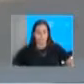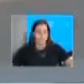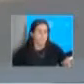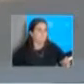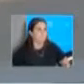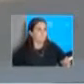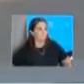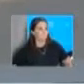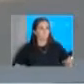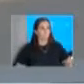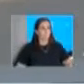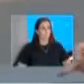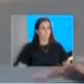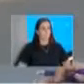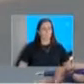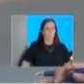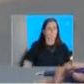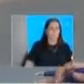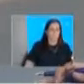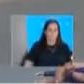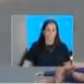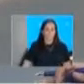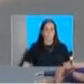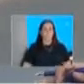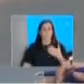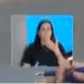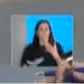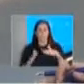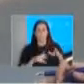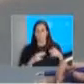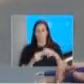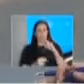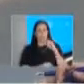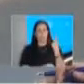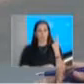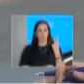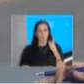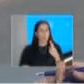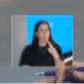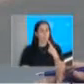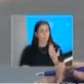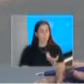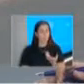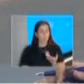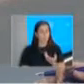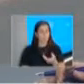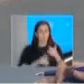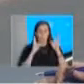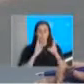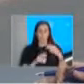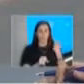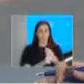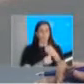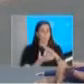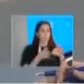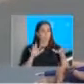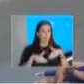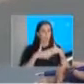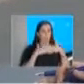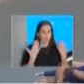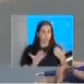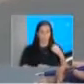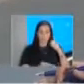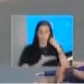איתנו, אנחנו ממשיכים הלאה בישראל. אין ממשלה כבר קרוב לשנה. המשמעות הישירה היא שיתוק פעילות משרדי